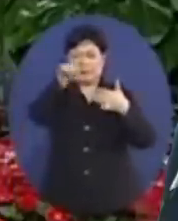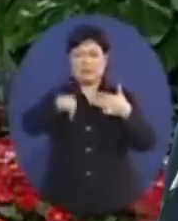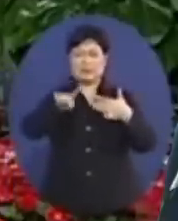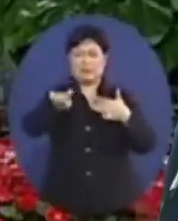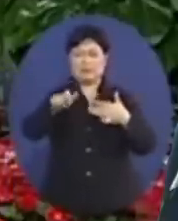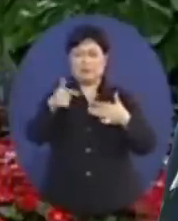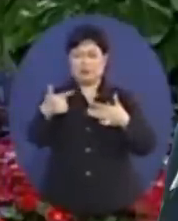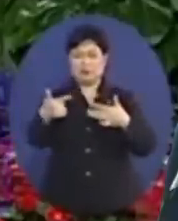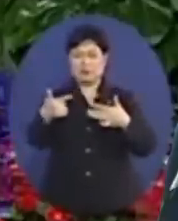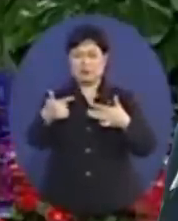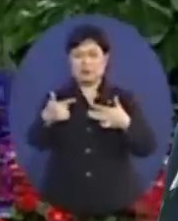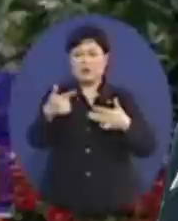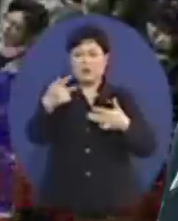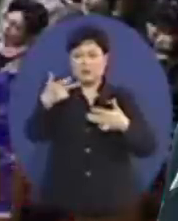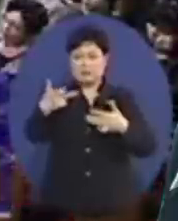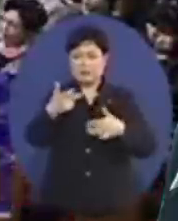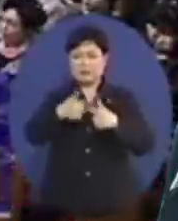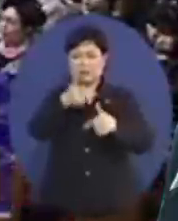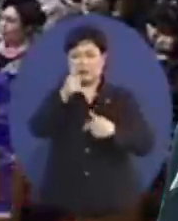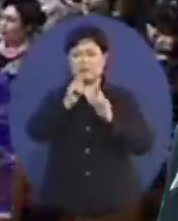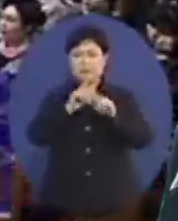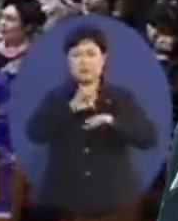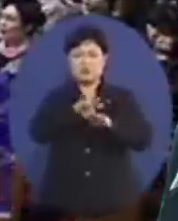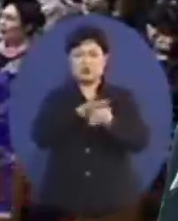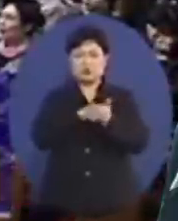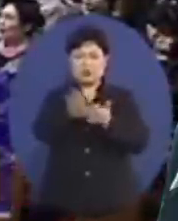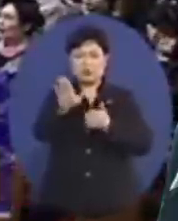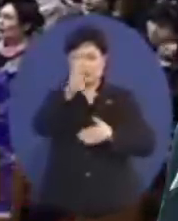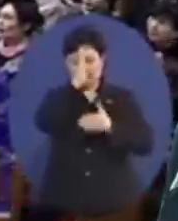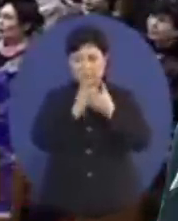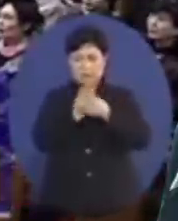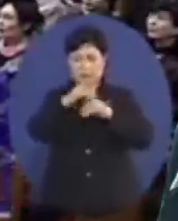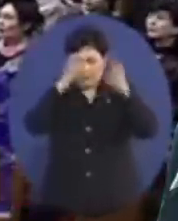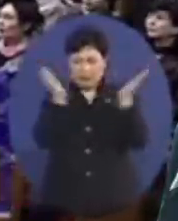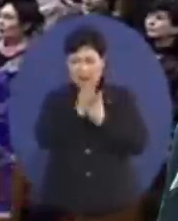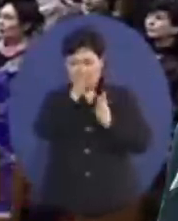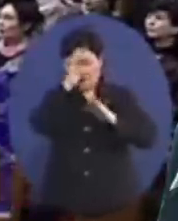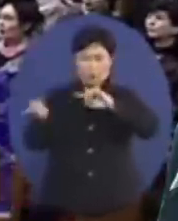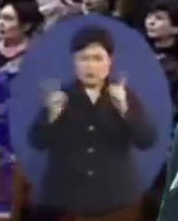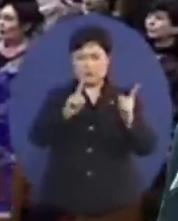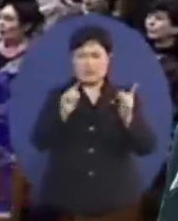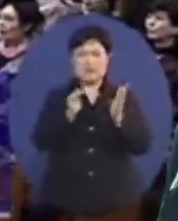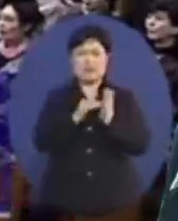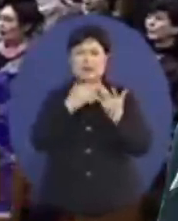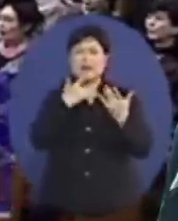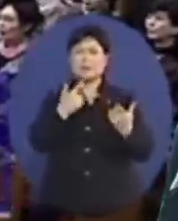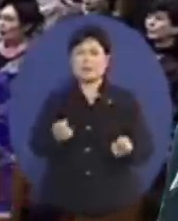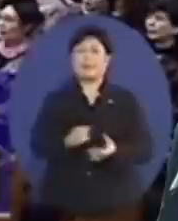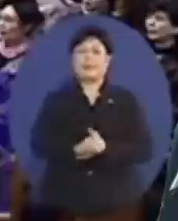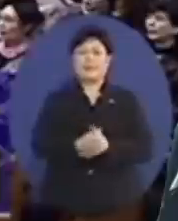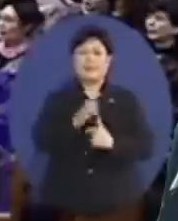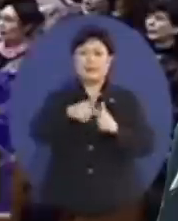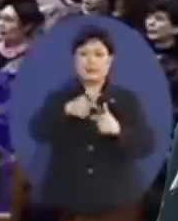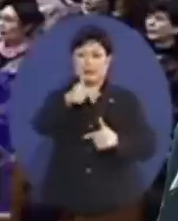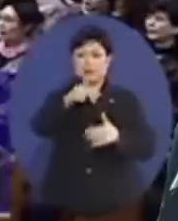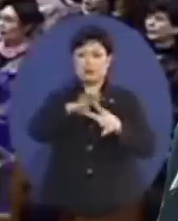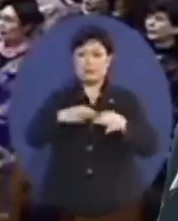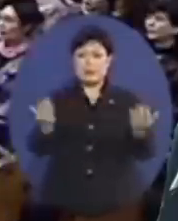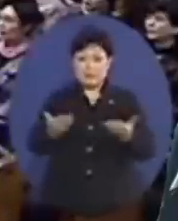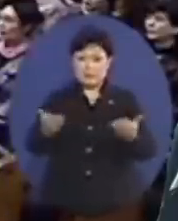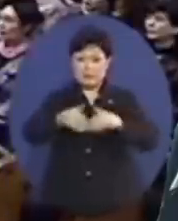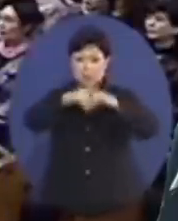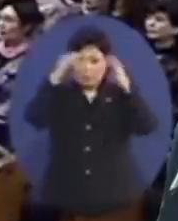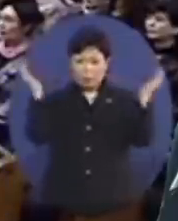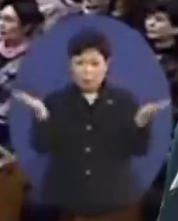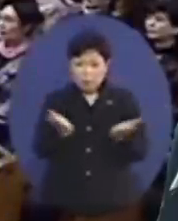17절에 예수께서 말씀으로 귀신을 쫓아내시고 병든 자를 다 고치시니. 예수님의 사역에는 다가